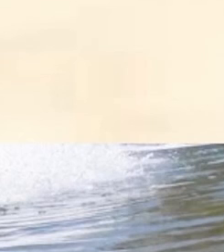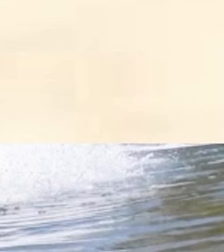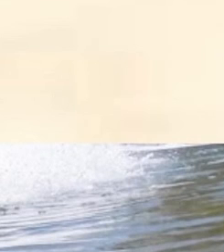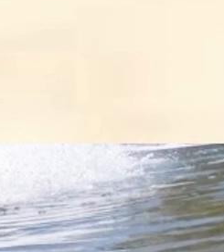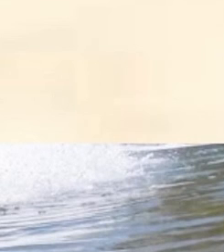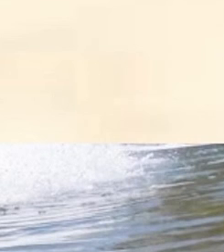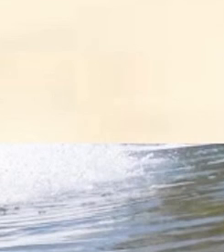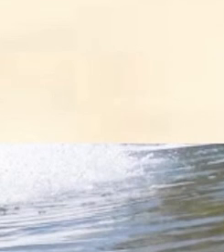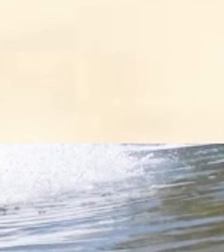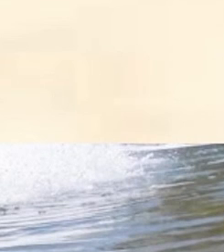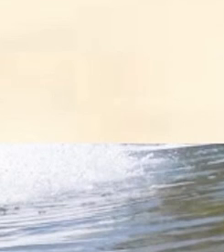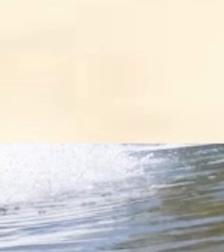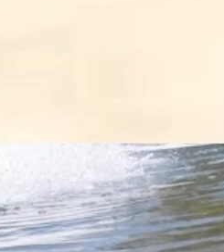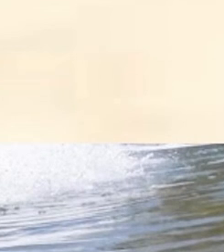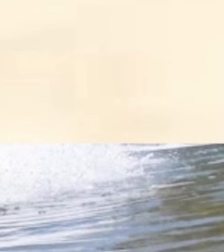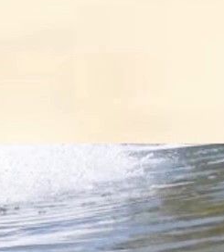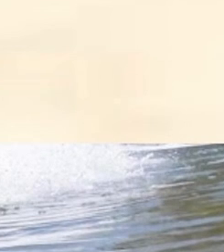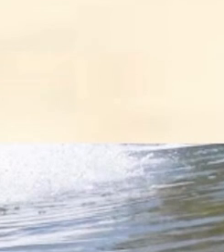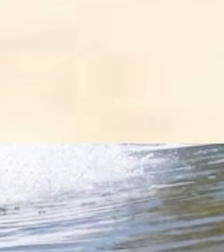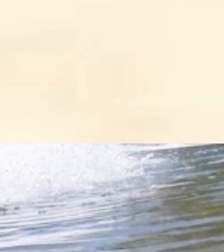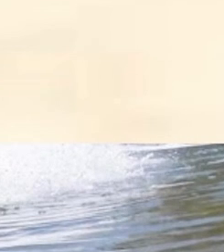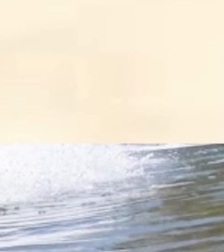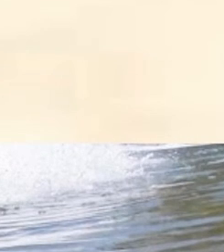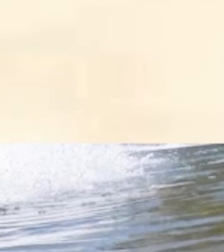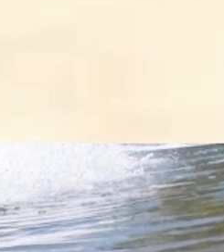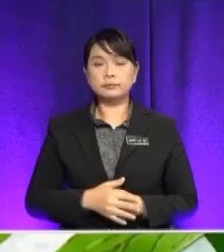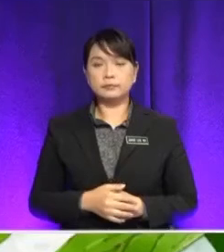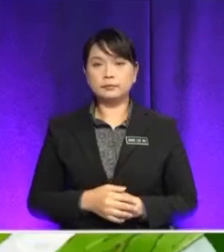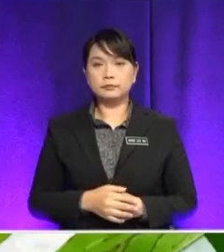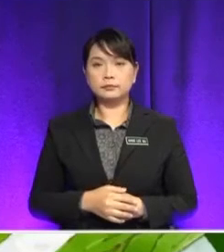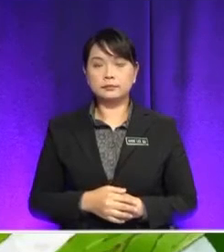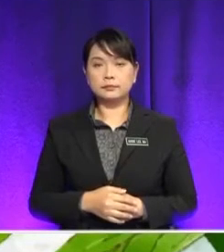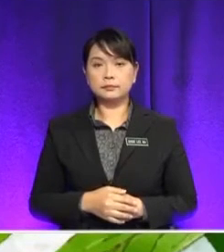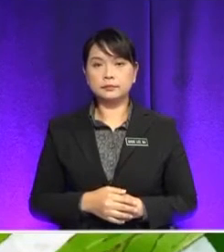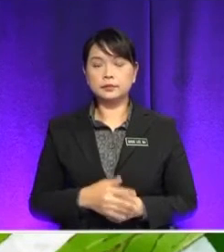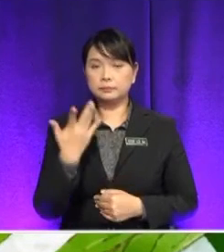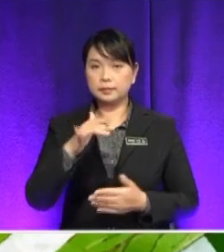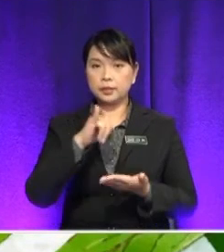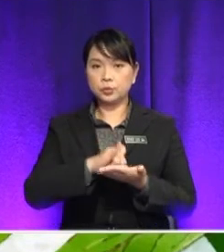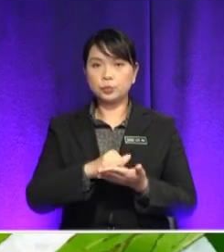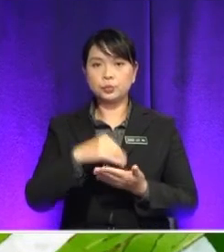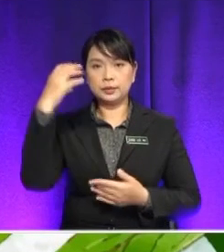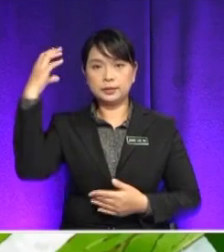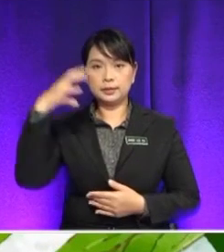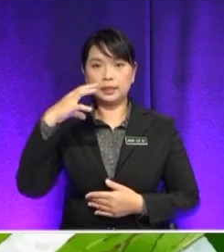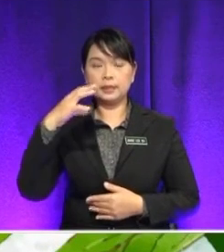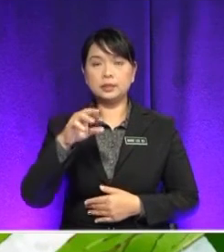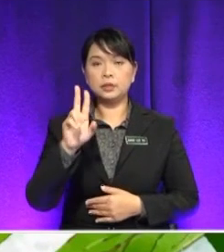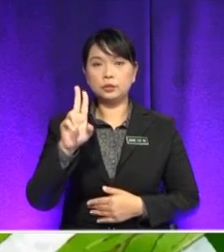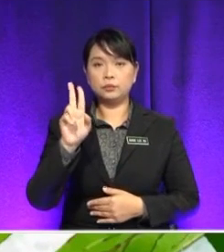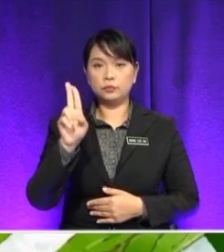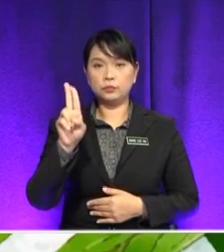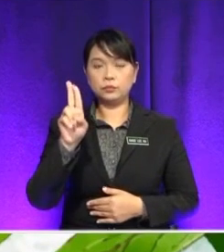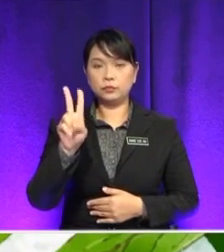adalah eh kedua dadah kepada cahaya ultraungu eh kesan dia menyebabkan